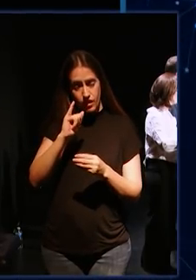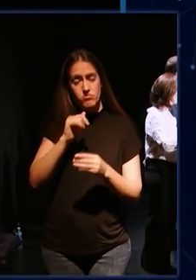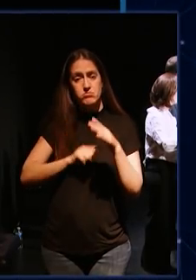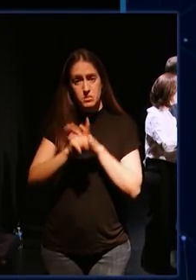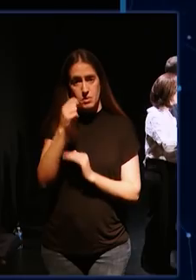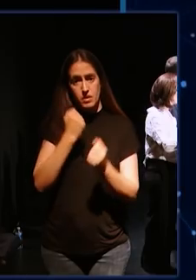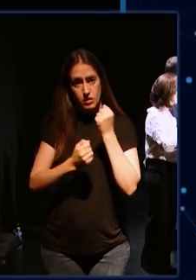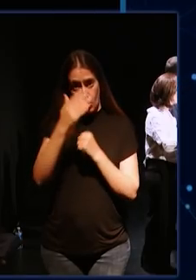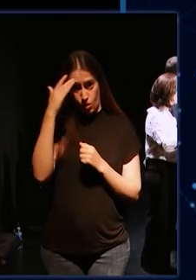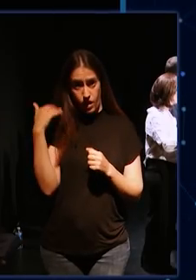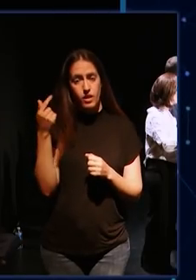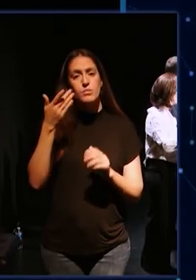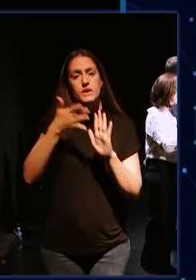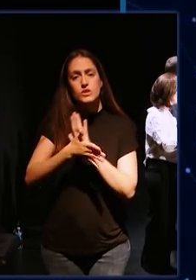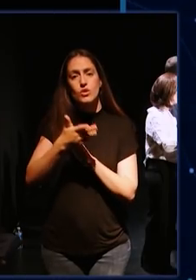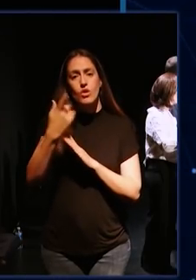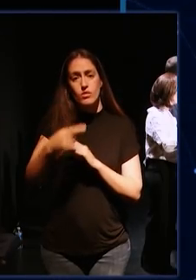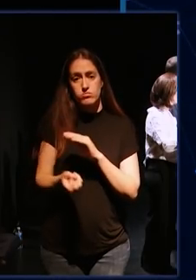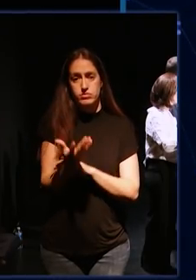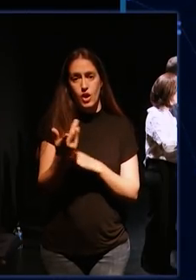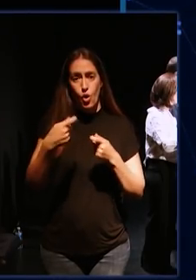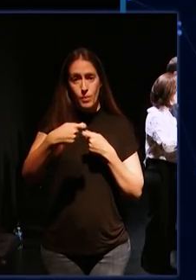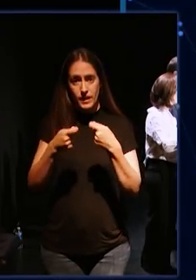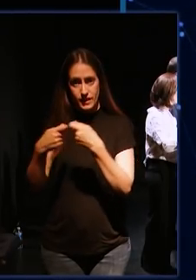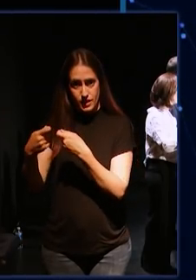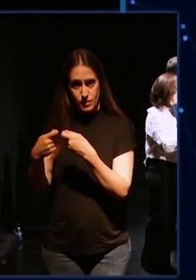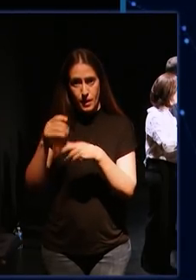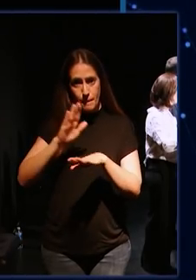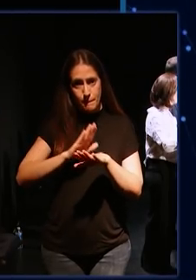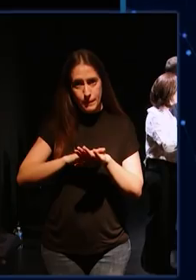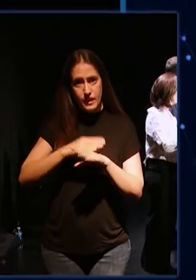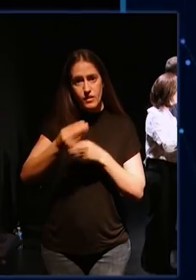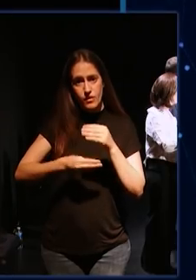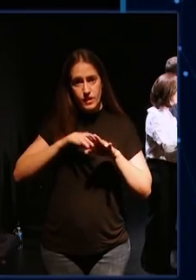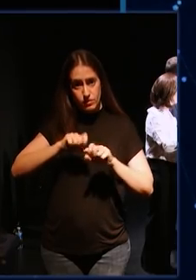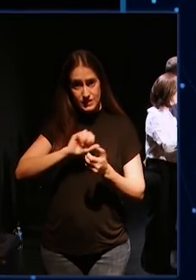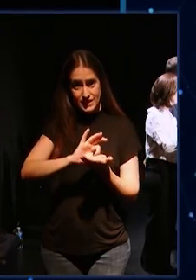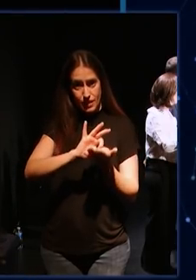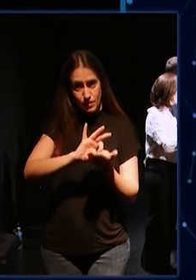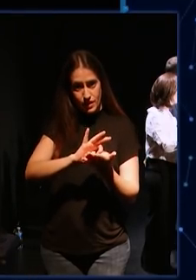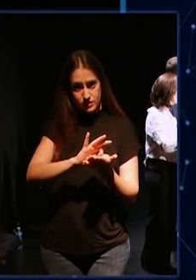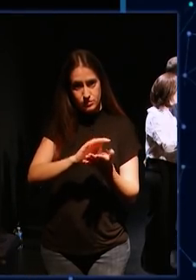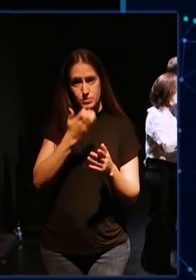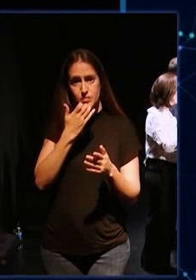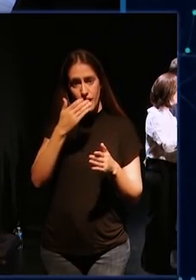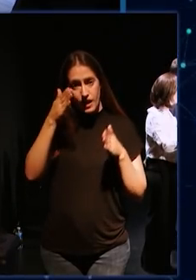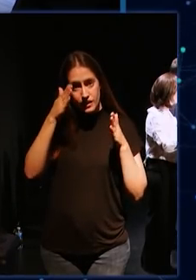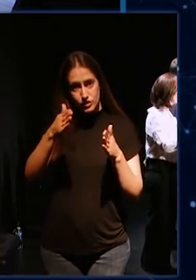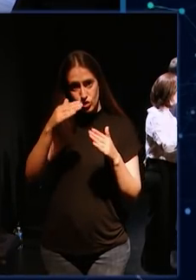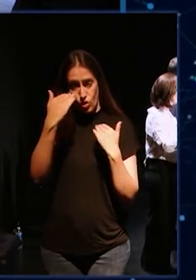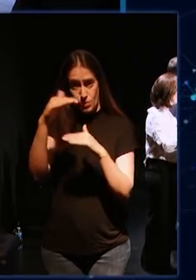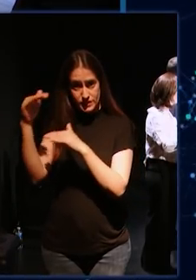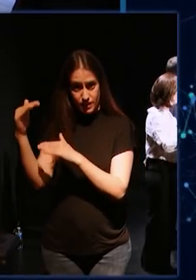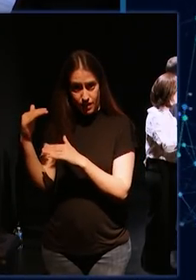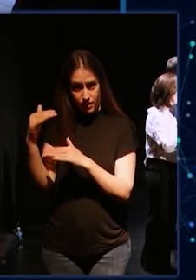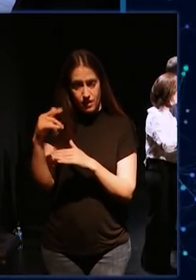i, en aquest cas, proposem crear una cooperativa per continuar municipalitzant serveis com el servei d'atenció domiciliària i, en un